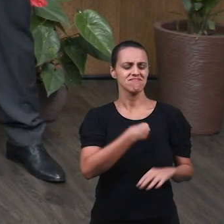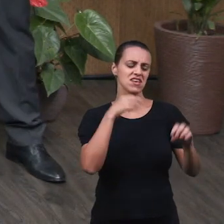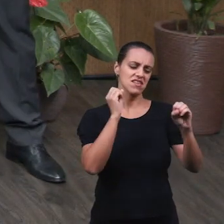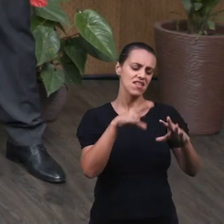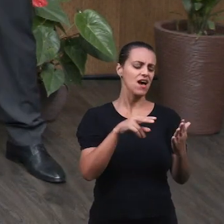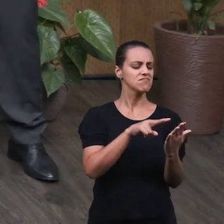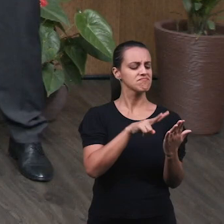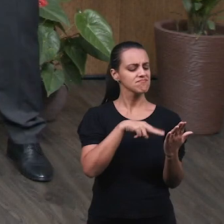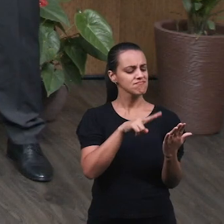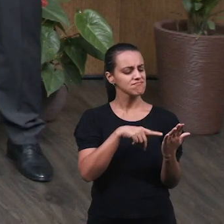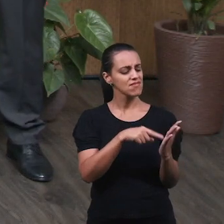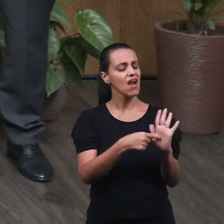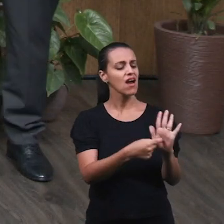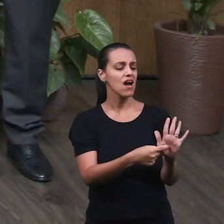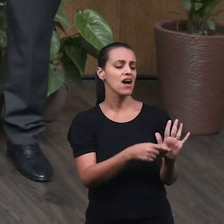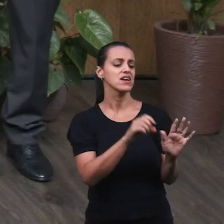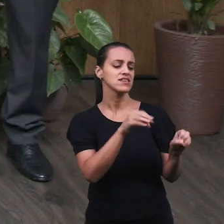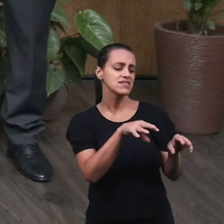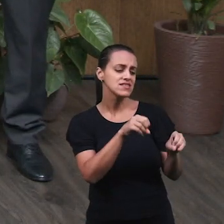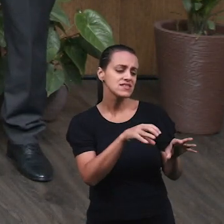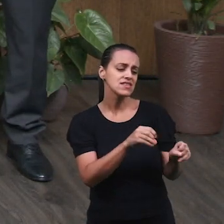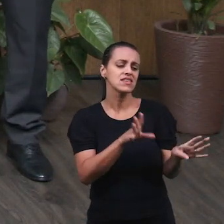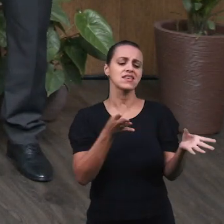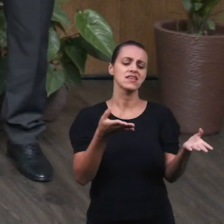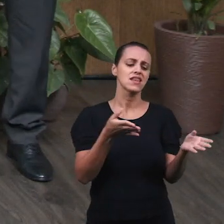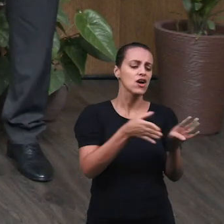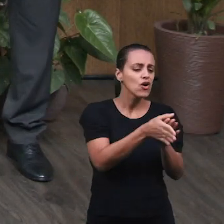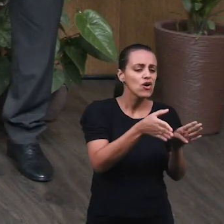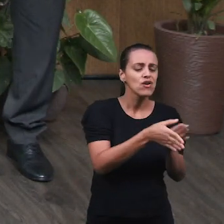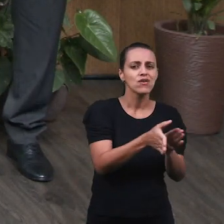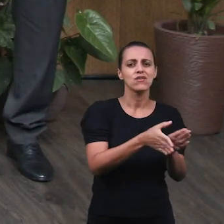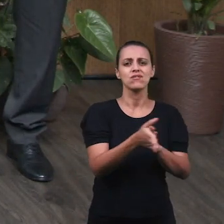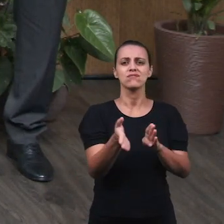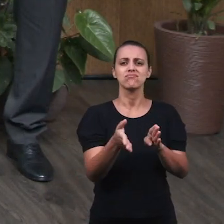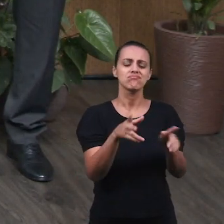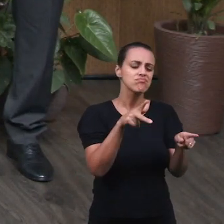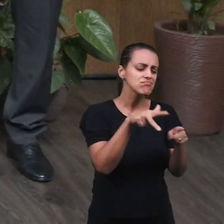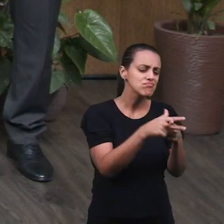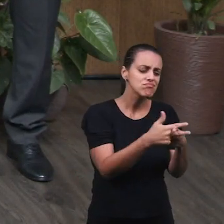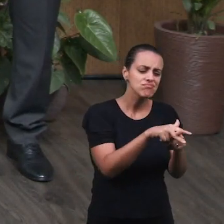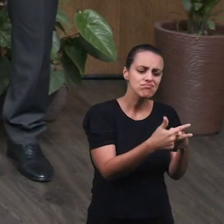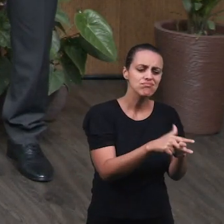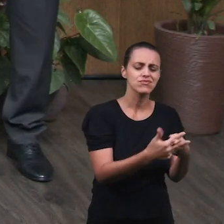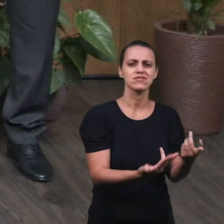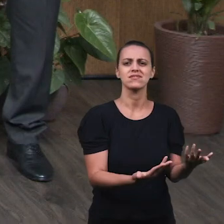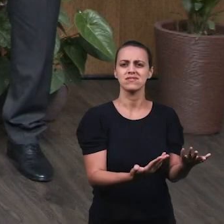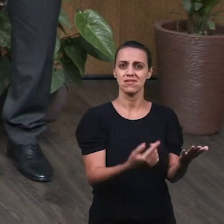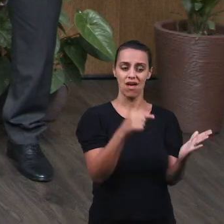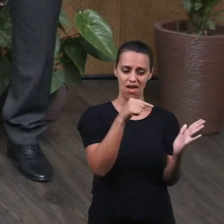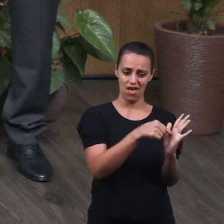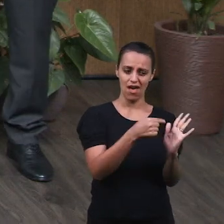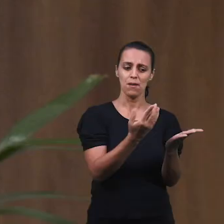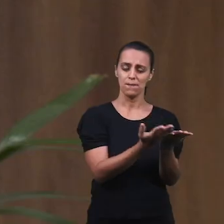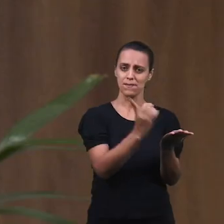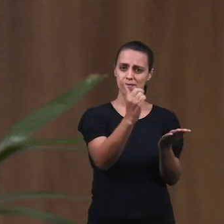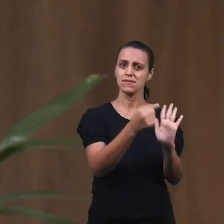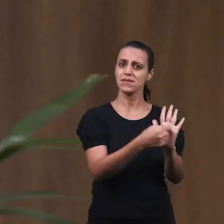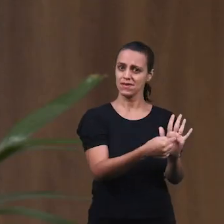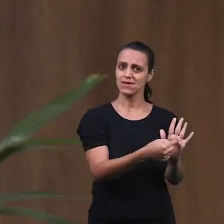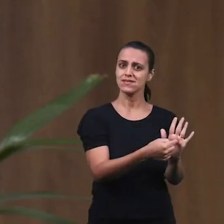prête pour enseigner, corriger et instruire en justice, mais